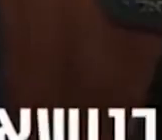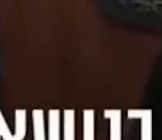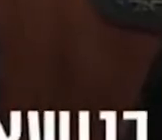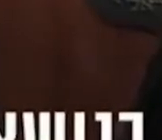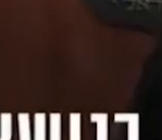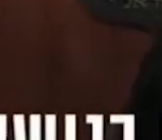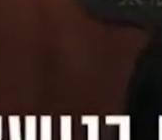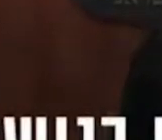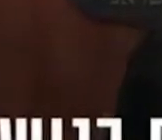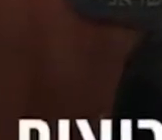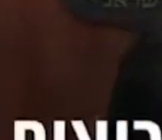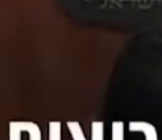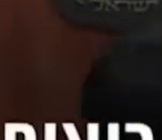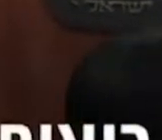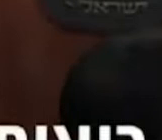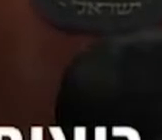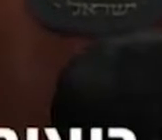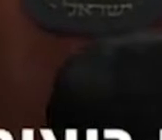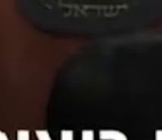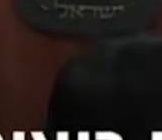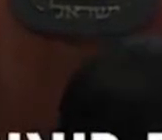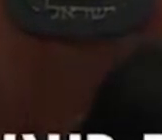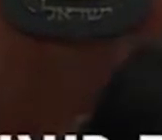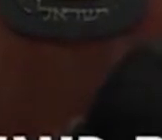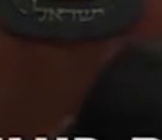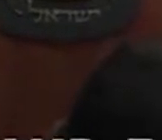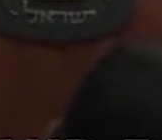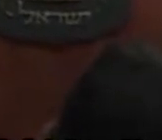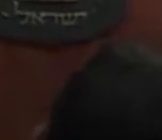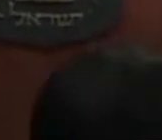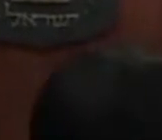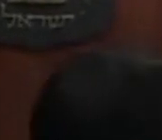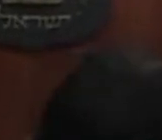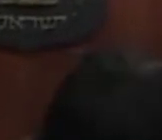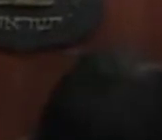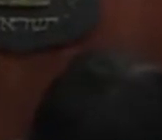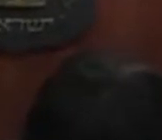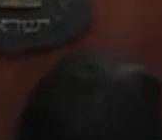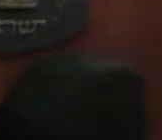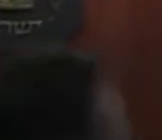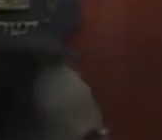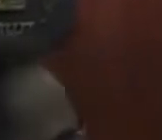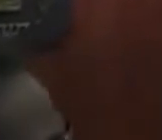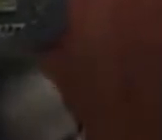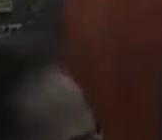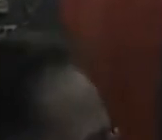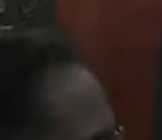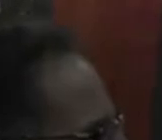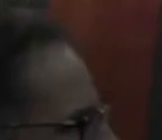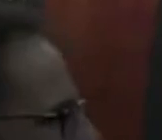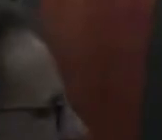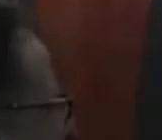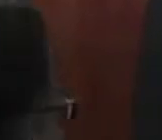לא מגביל אתכם בנושאים, אתם יכולים לשאול על מה שאתם רוצים. תתקשרו למערכות שלכם, הם יזרימו לכם